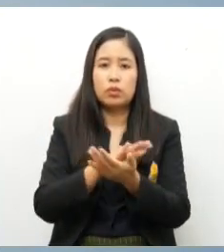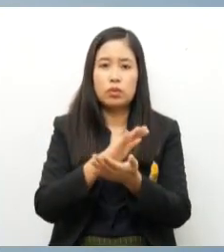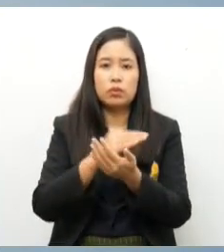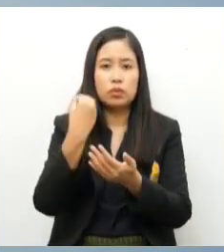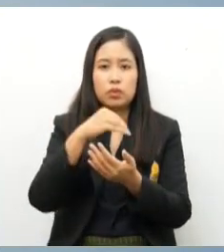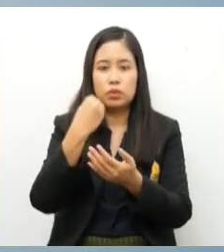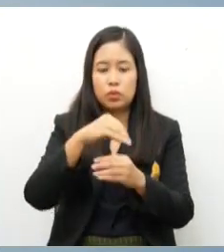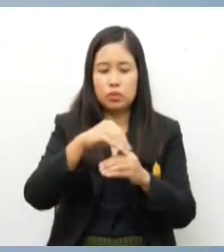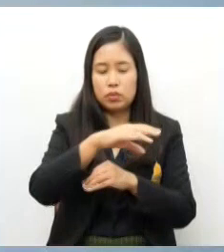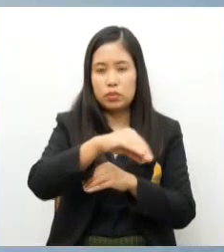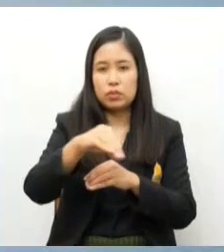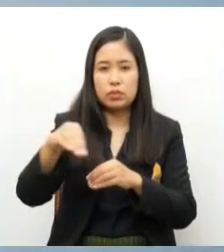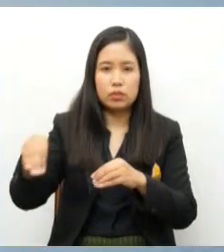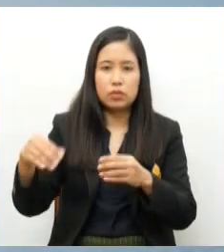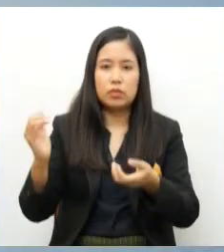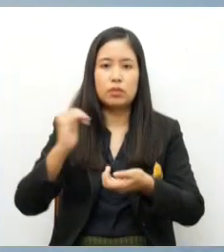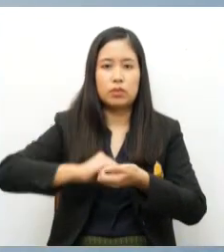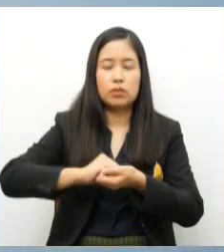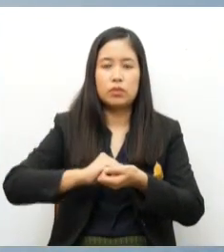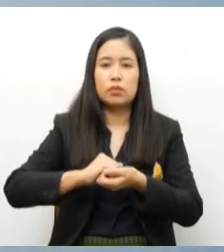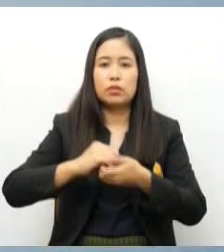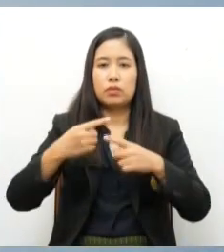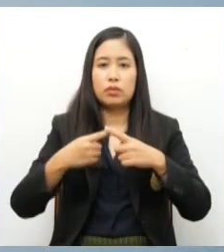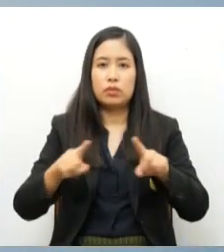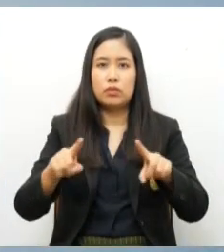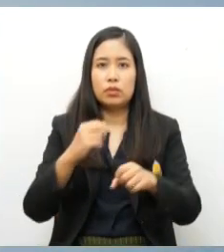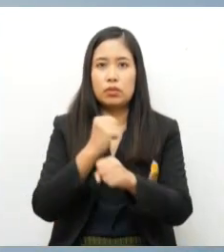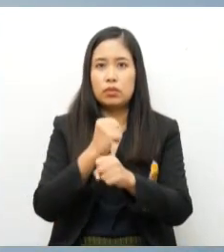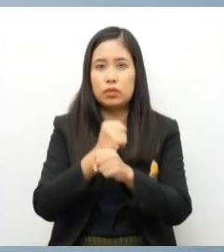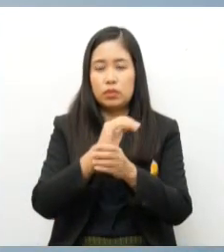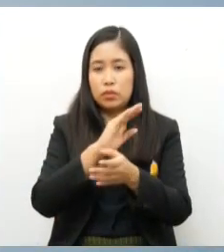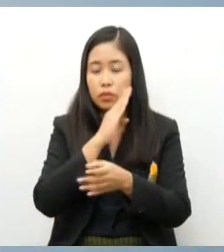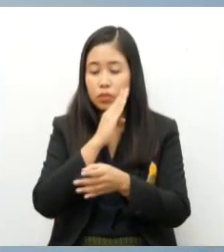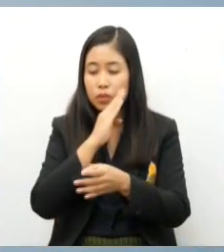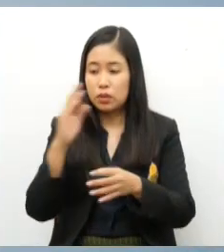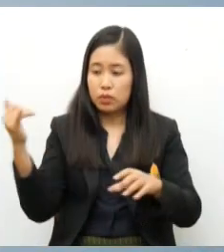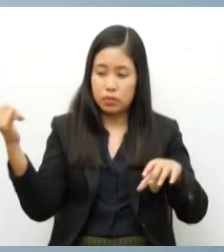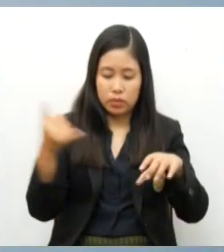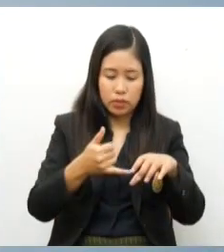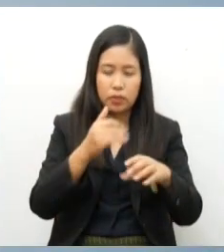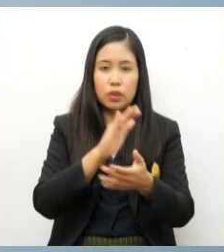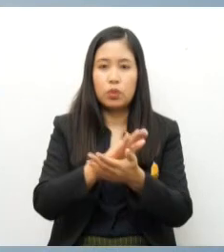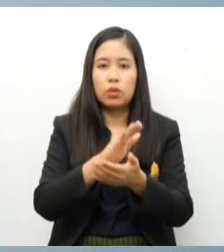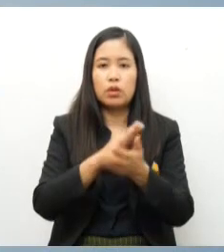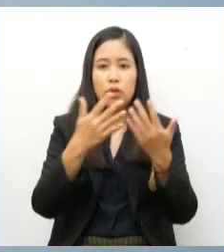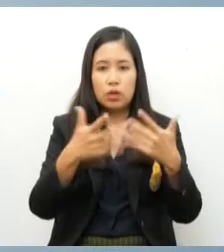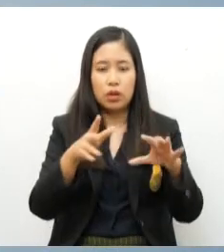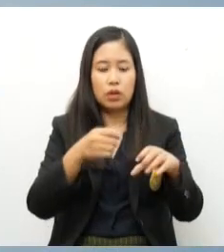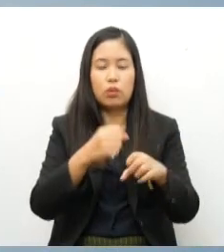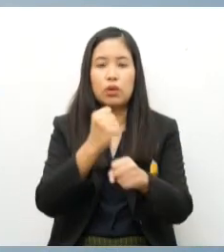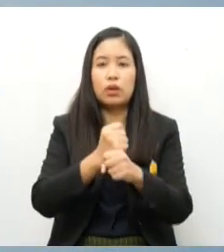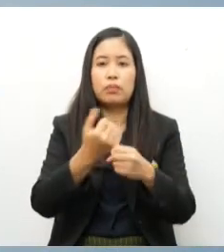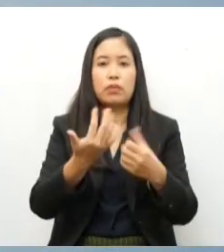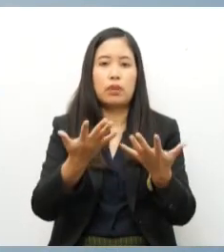ที่ได้ร่วมมือกันแต่อย่างไรก็ตามสิ่งที่อยากจะฝากต่อก็คือเมื่อน้องๆเขากลับมาในระบบแล้วทำยังไงเขาจะอยู่ในระบบจนจ